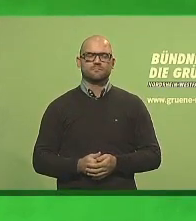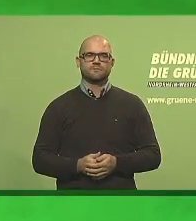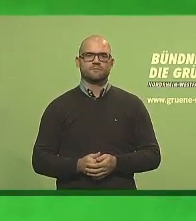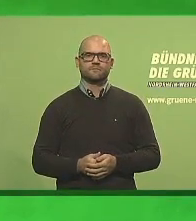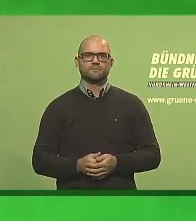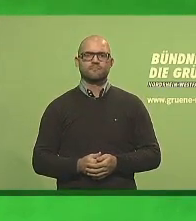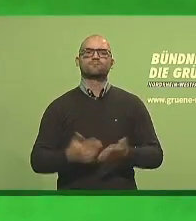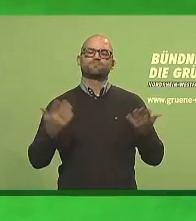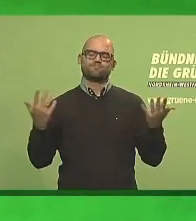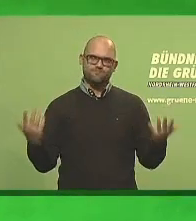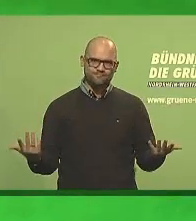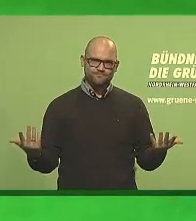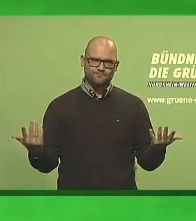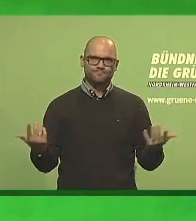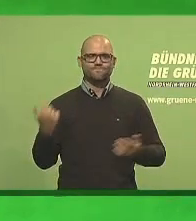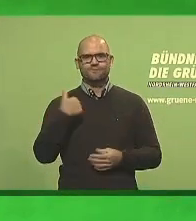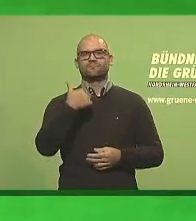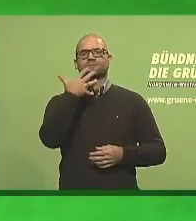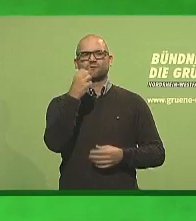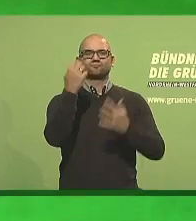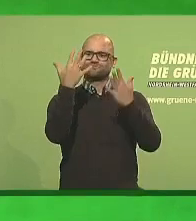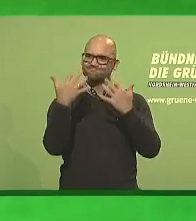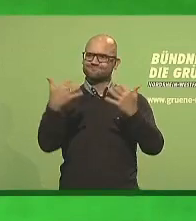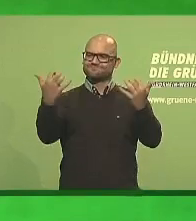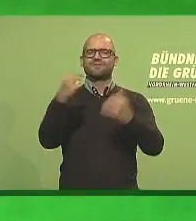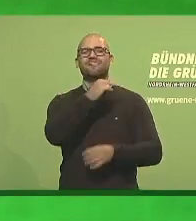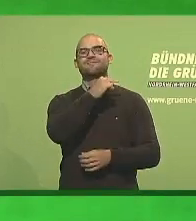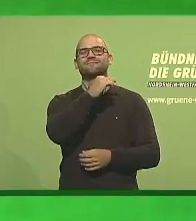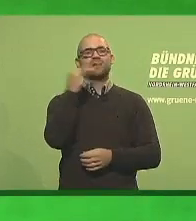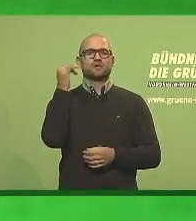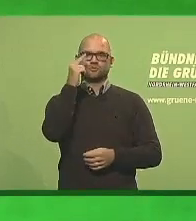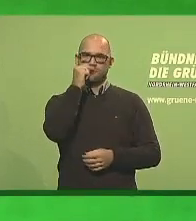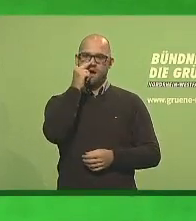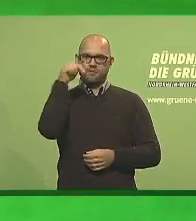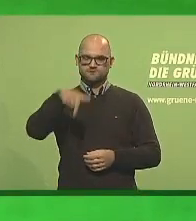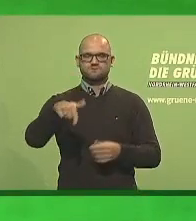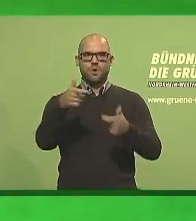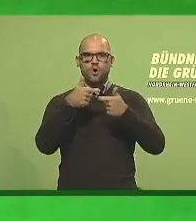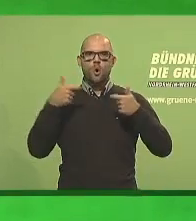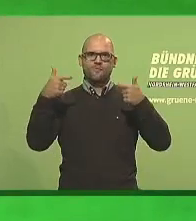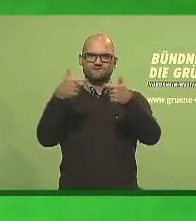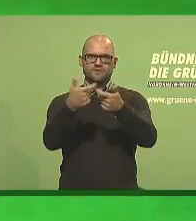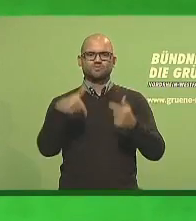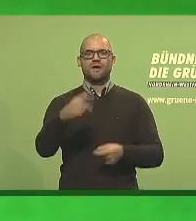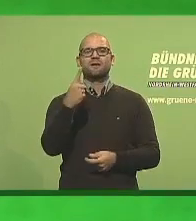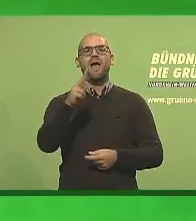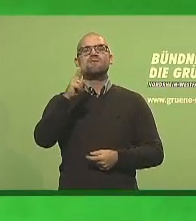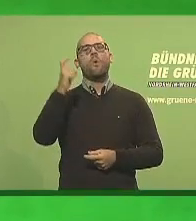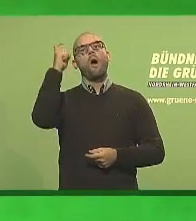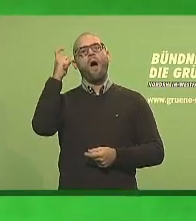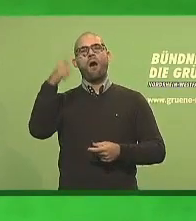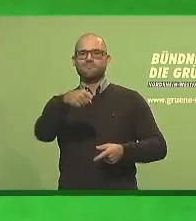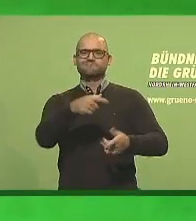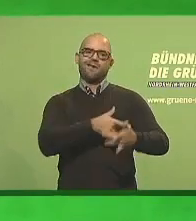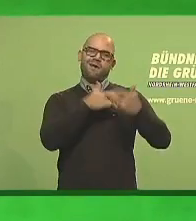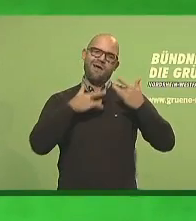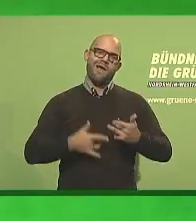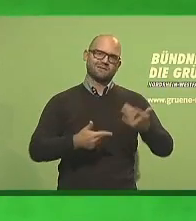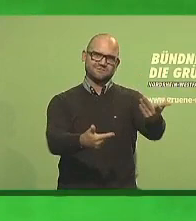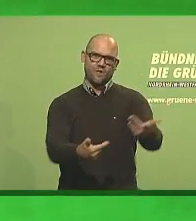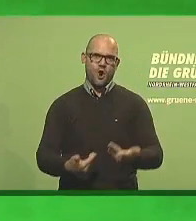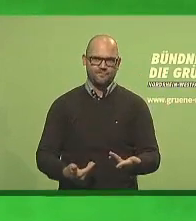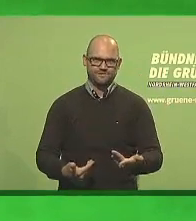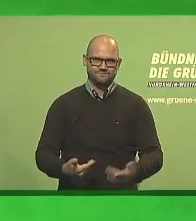In diesem Sinne wünsche ich euch allen viel Spaß und Erfolg auf der Konferenz. Und der KV Hagen heißt euch willkommen.